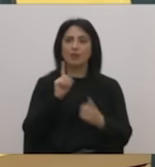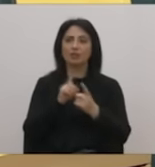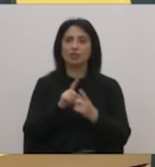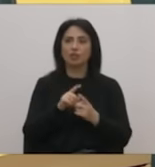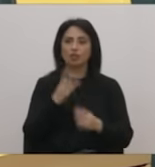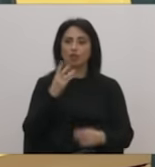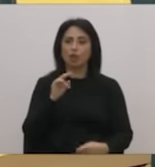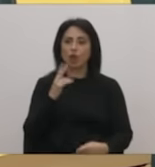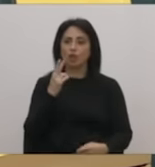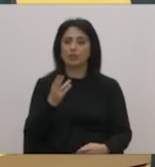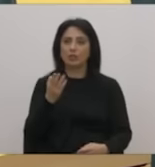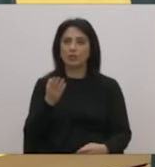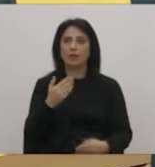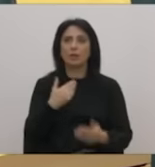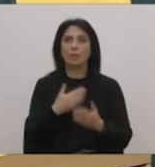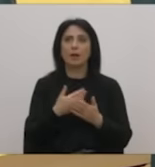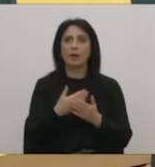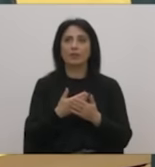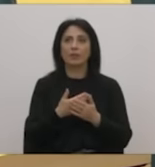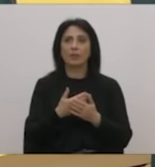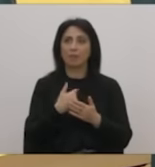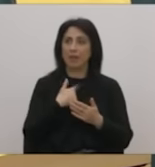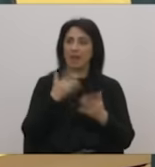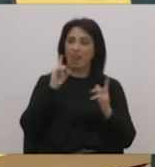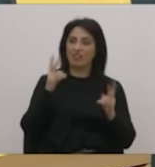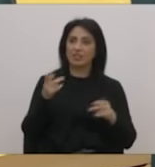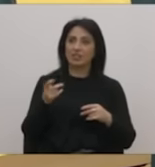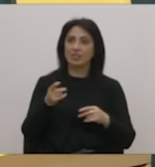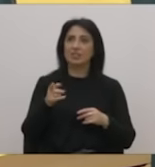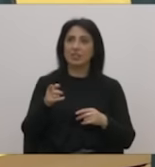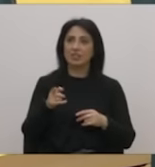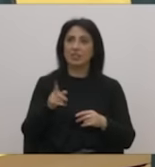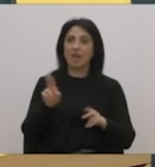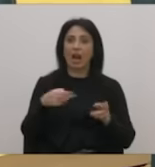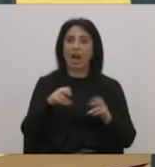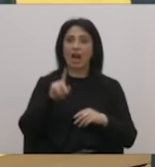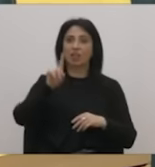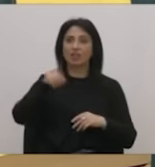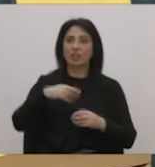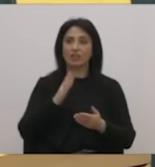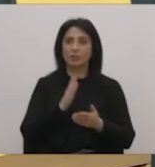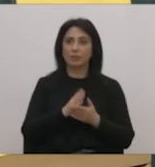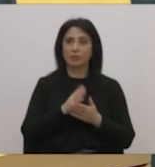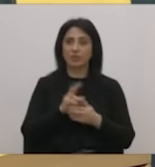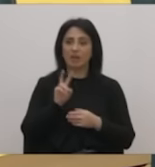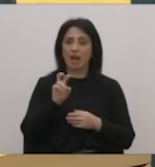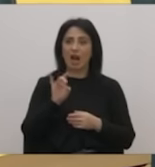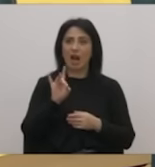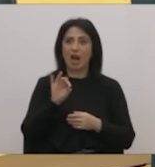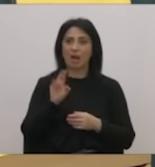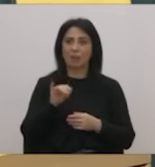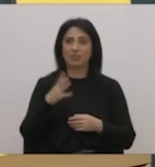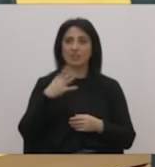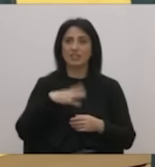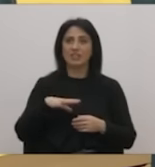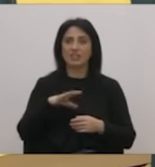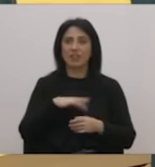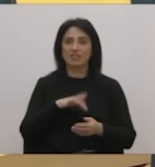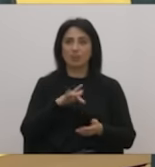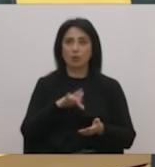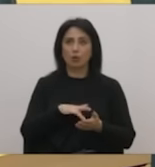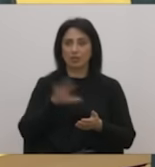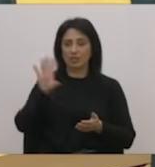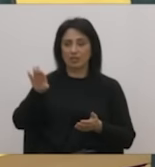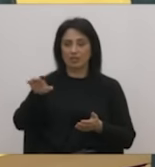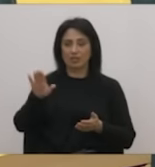შოლც, მაგალითად, მაგალი მე რა ვიცი, ბანგარიშ ვალდებულება აქვს ღარიბაშვილს საქართველოს მოქალა